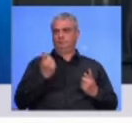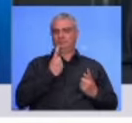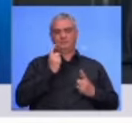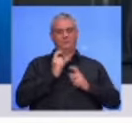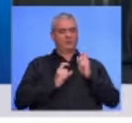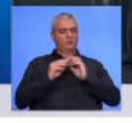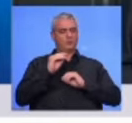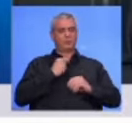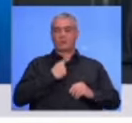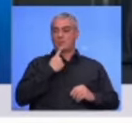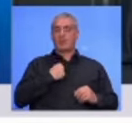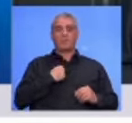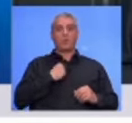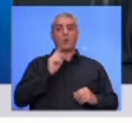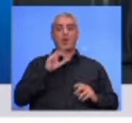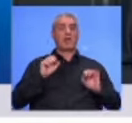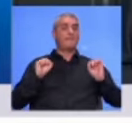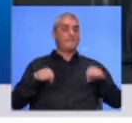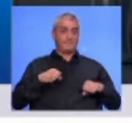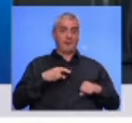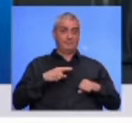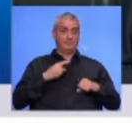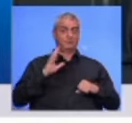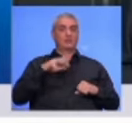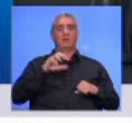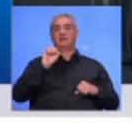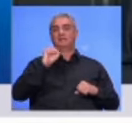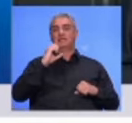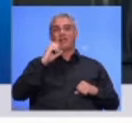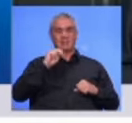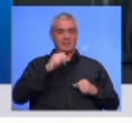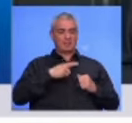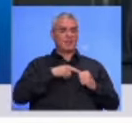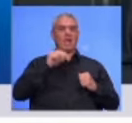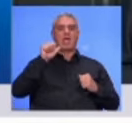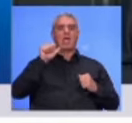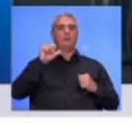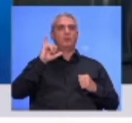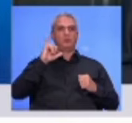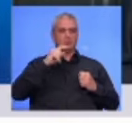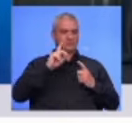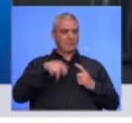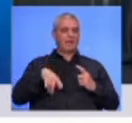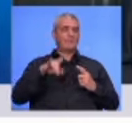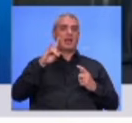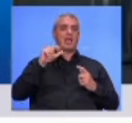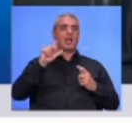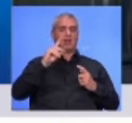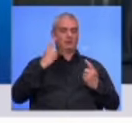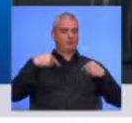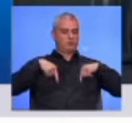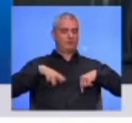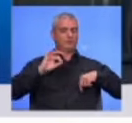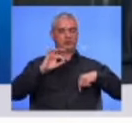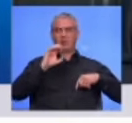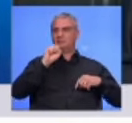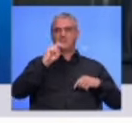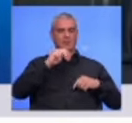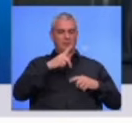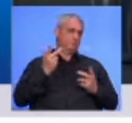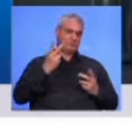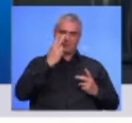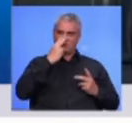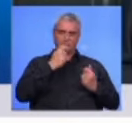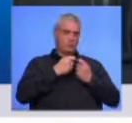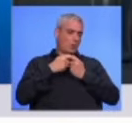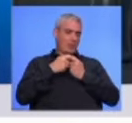שלנו ואמרו שגם הבעלים של סכנין, גם אבו יונס וגם חלד דוחי, היושבי ראש של סכנין, הלכו וניסו להרגיע את